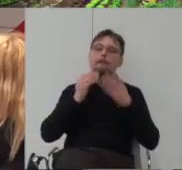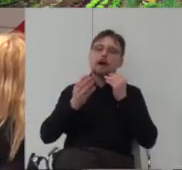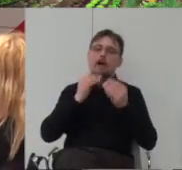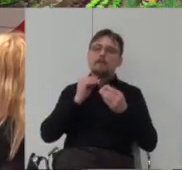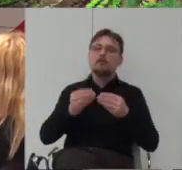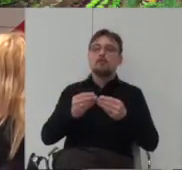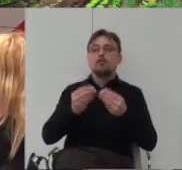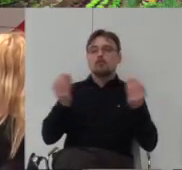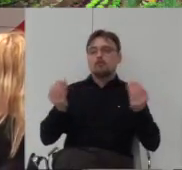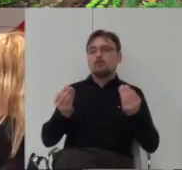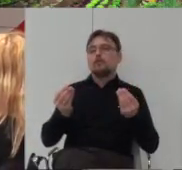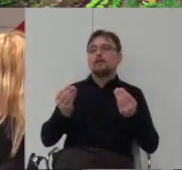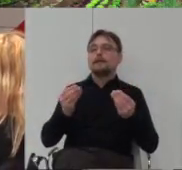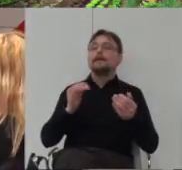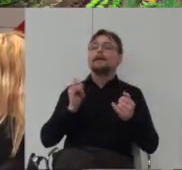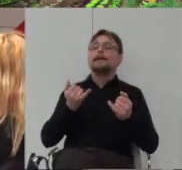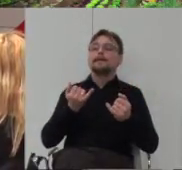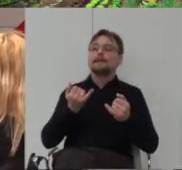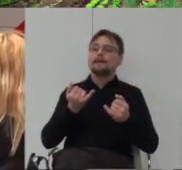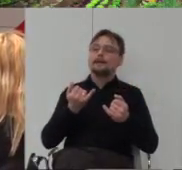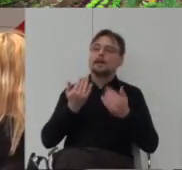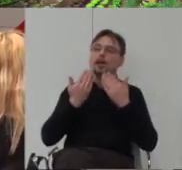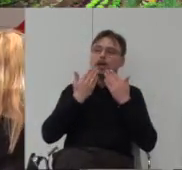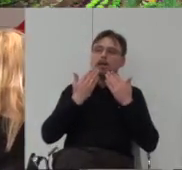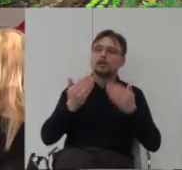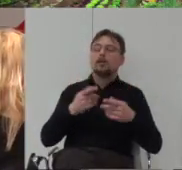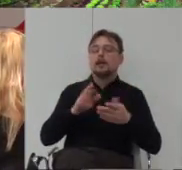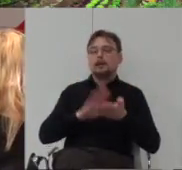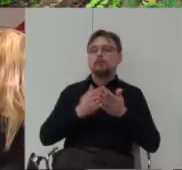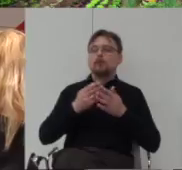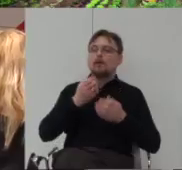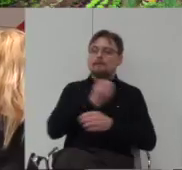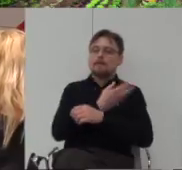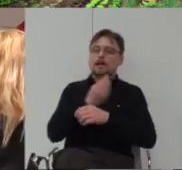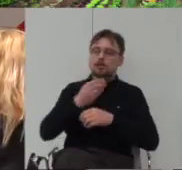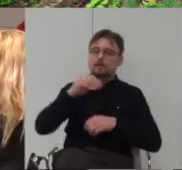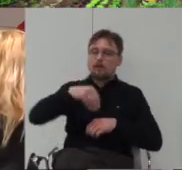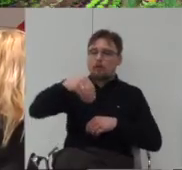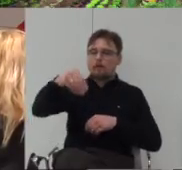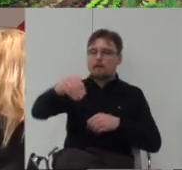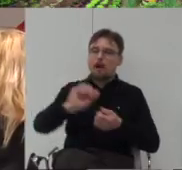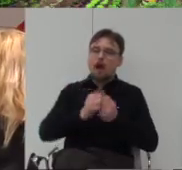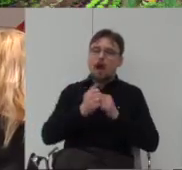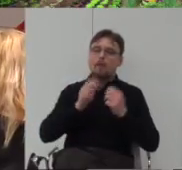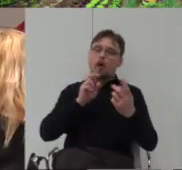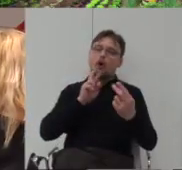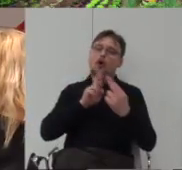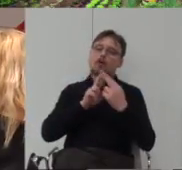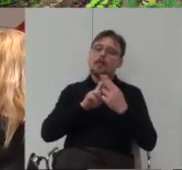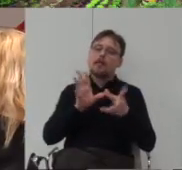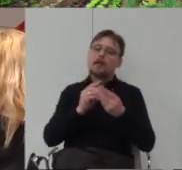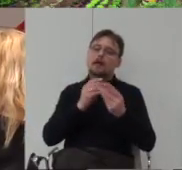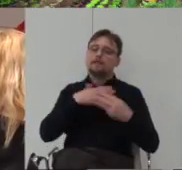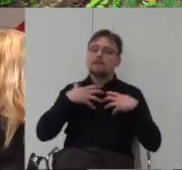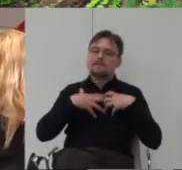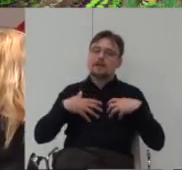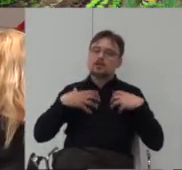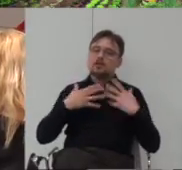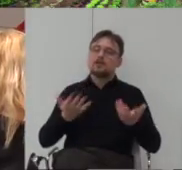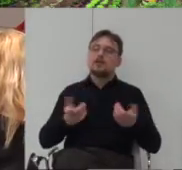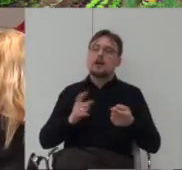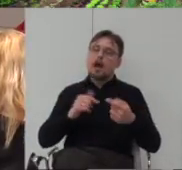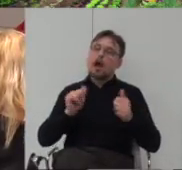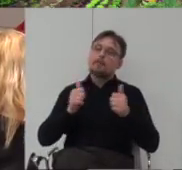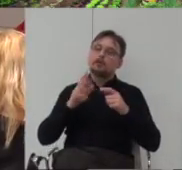bawią się i rozwijają poprzez między innymi uprawianie warzyw, kontakt ze zwierzakami i zrozumienie tego